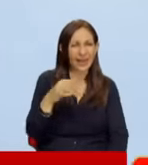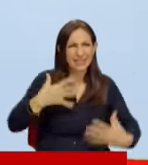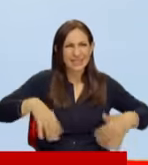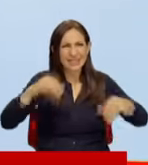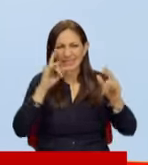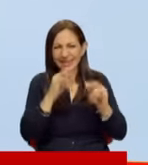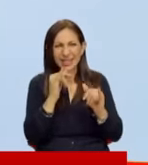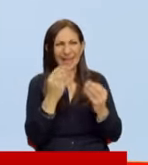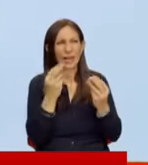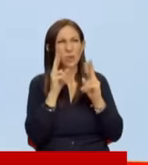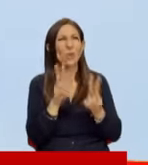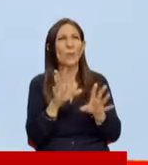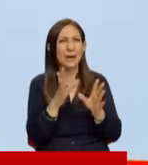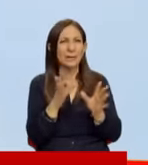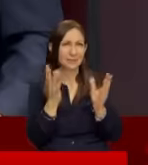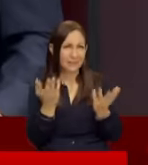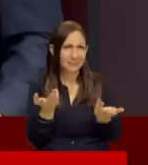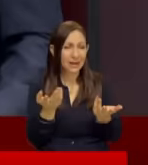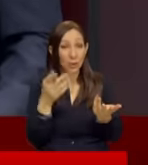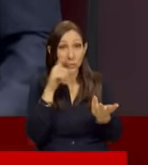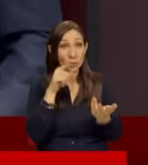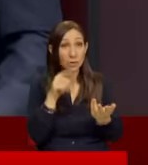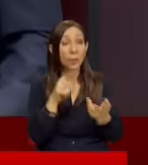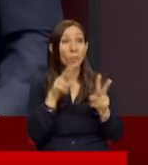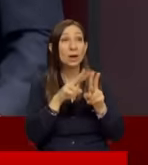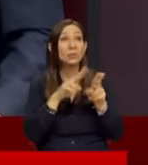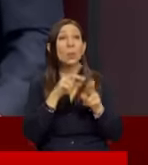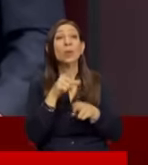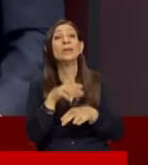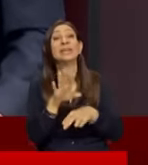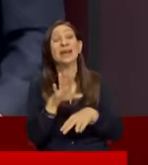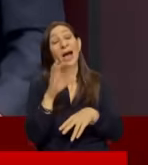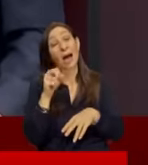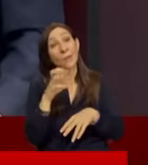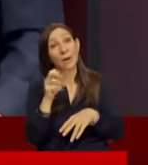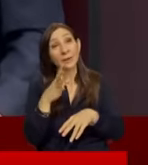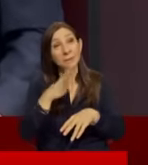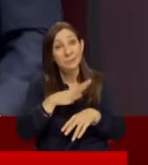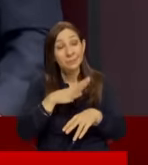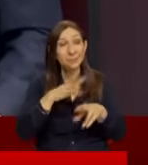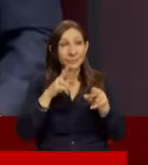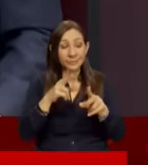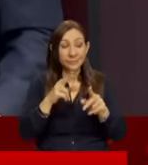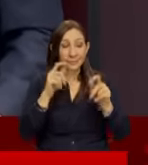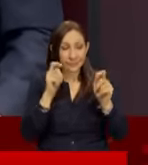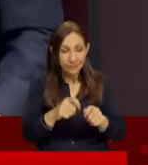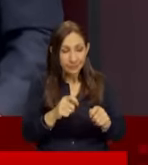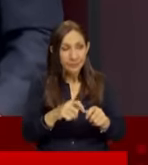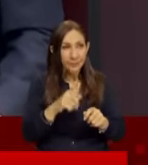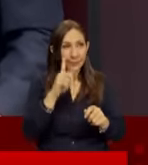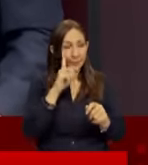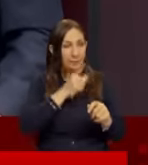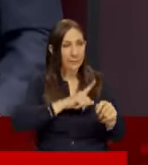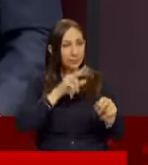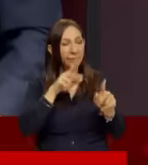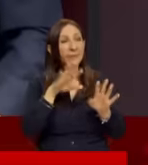hani iyi de görünmemek mümkün. Dolayısıyla Murat Kurum o değildi ya da AK Parti'nin istediği şekilde davranacak bir